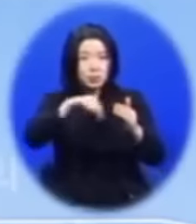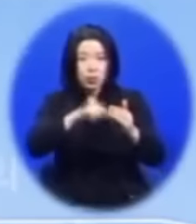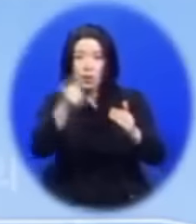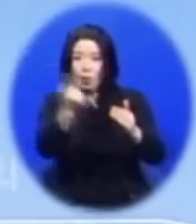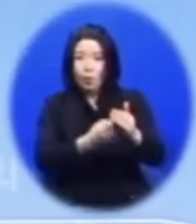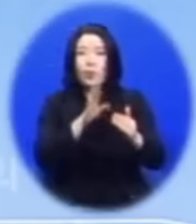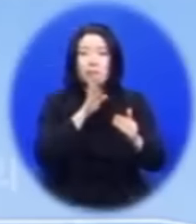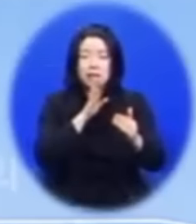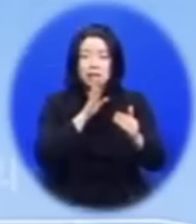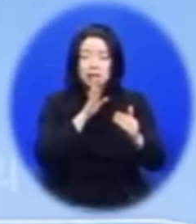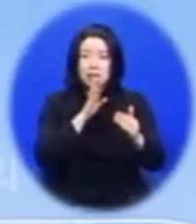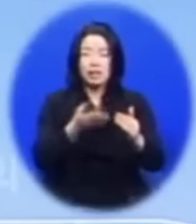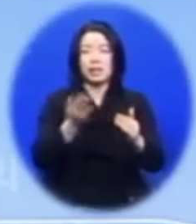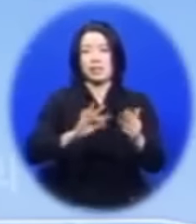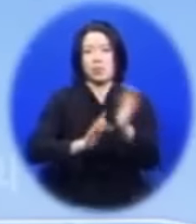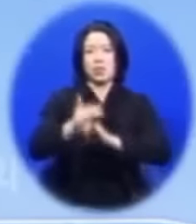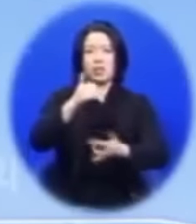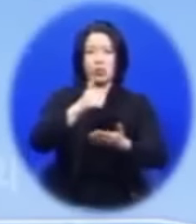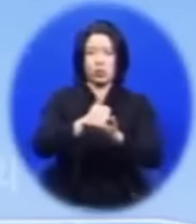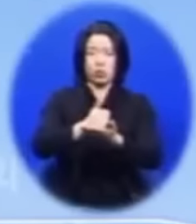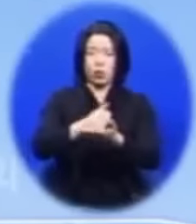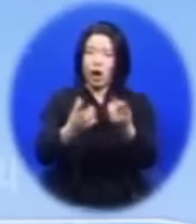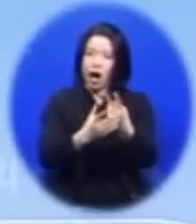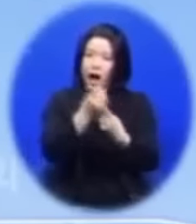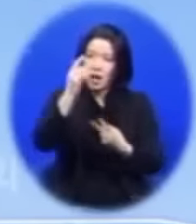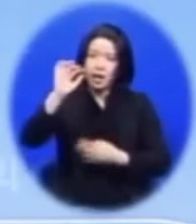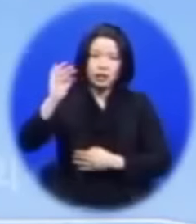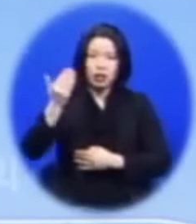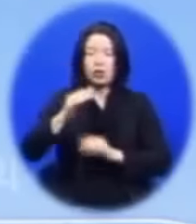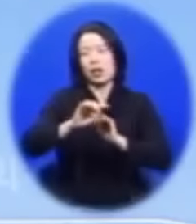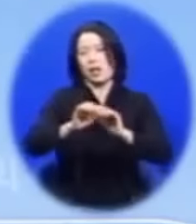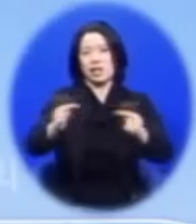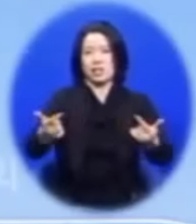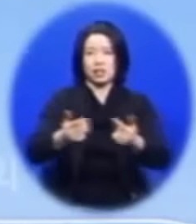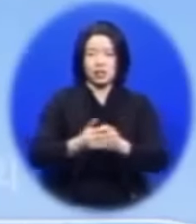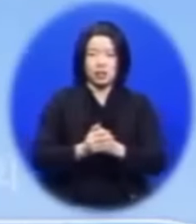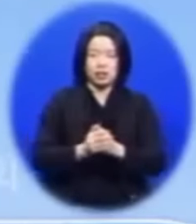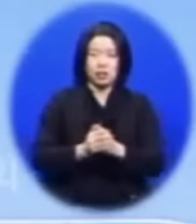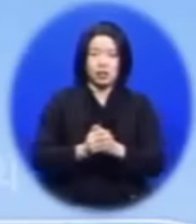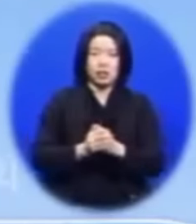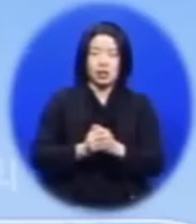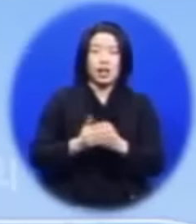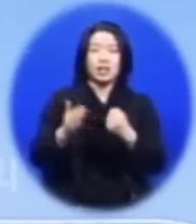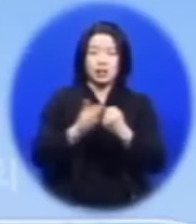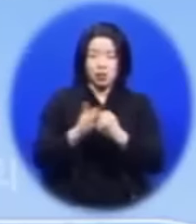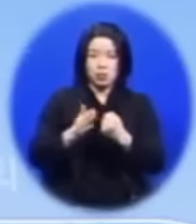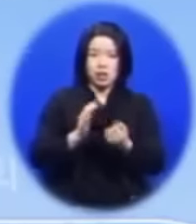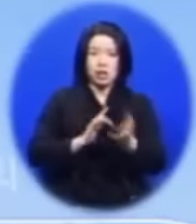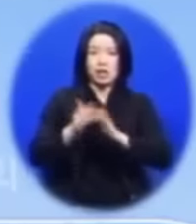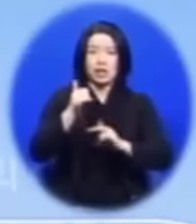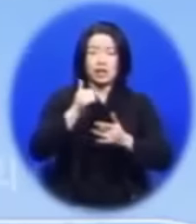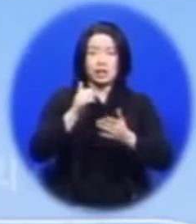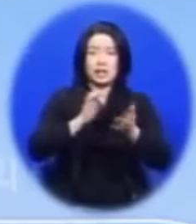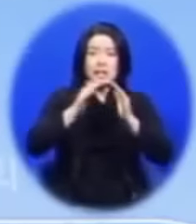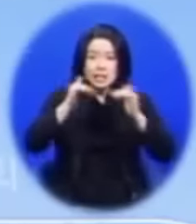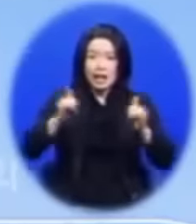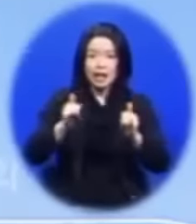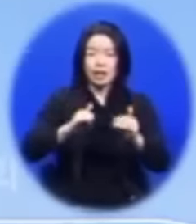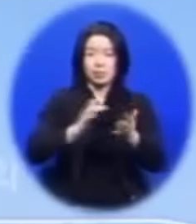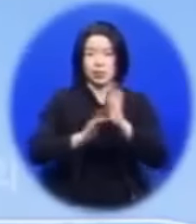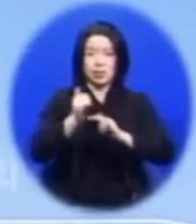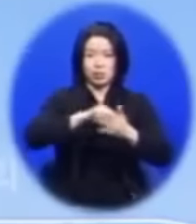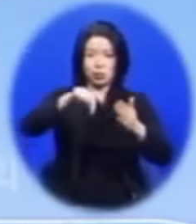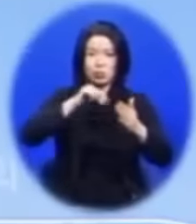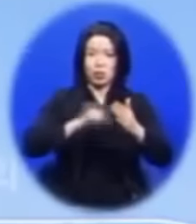그러나 예수님과 하나가 되신 건 아니에요 그러니까 예수는 인간 예수 속에는